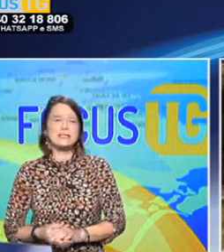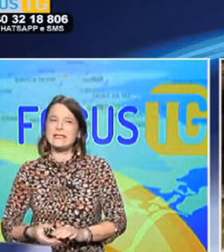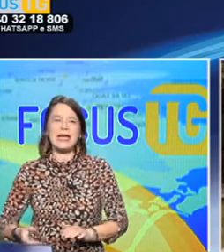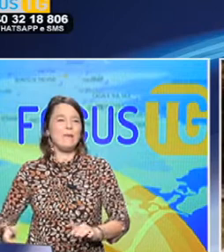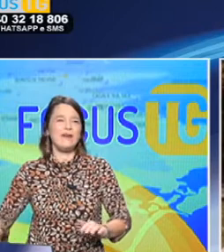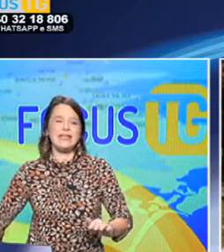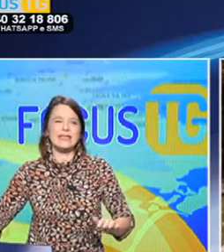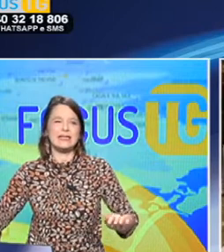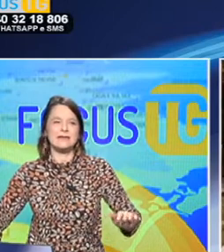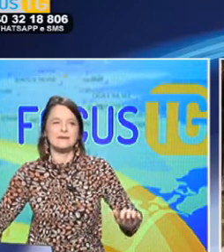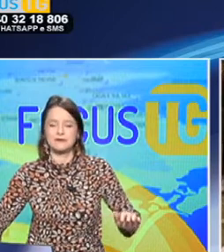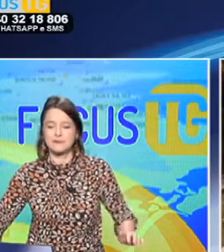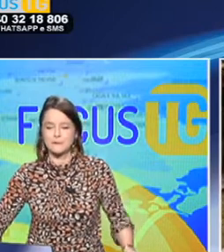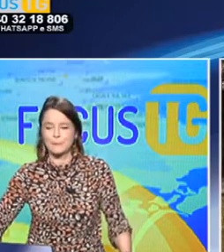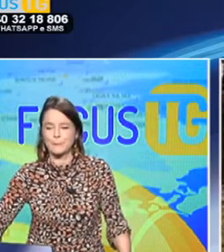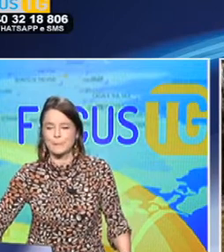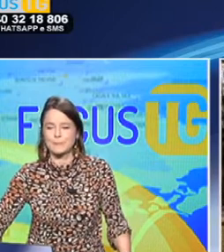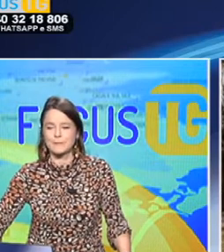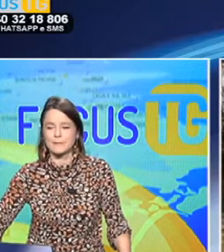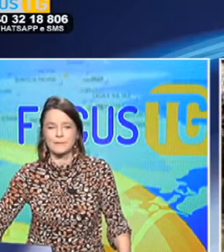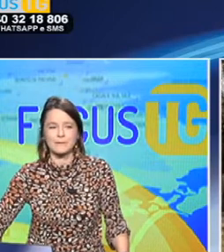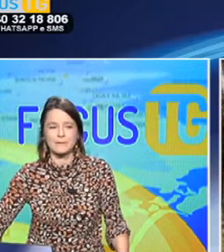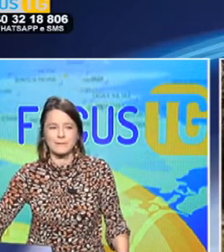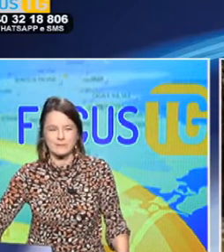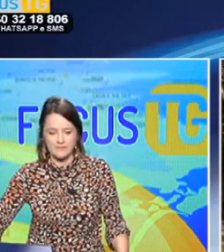Non ti sentiamo, Valentina.